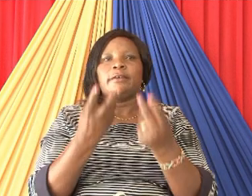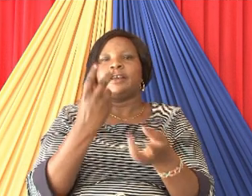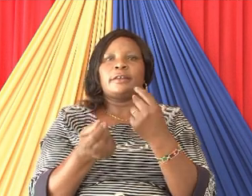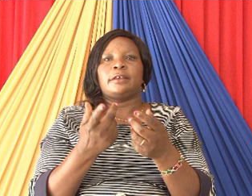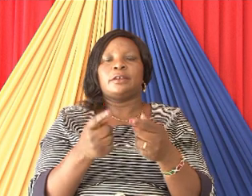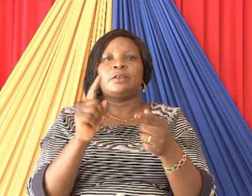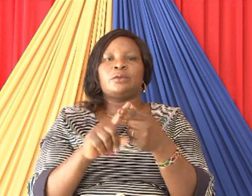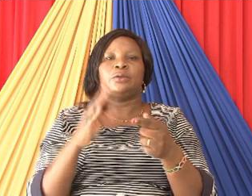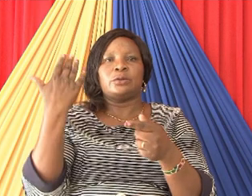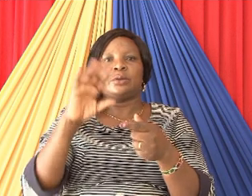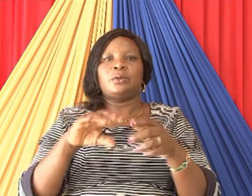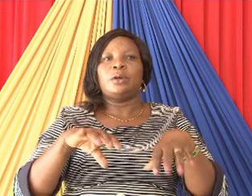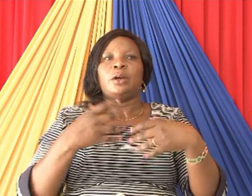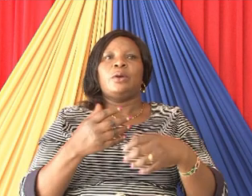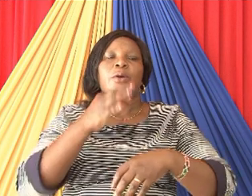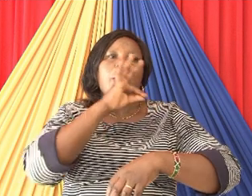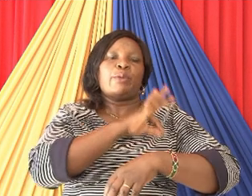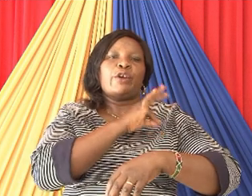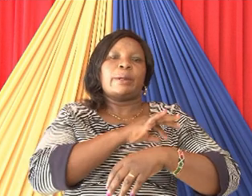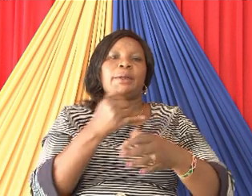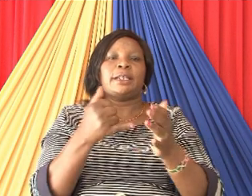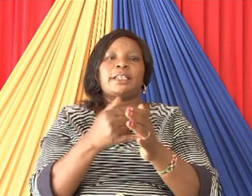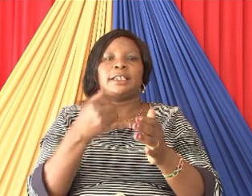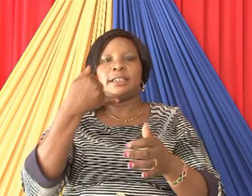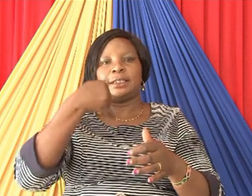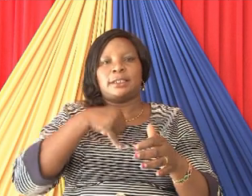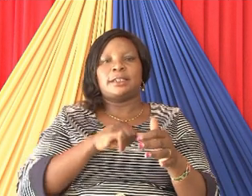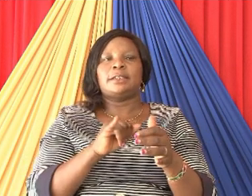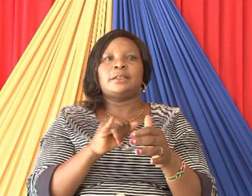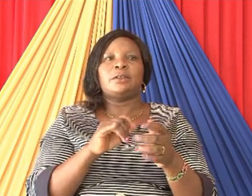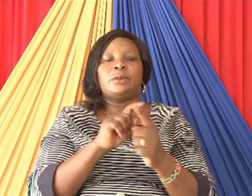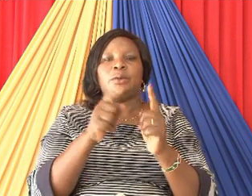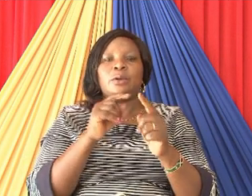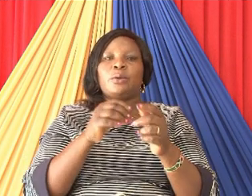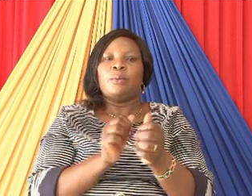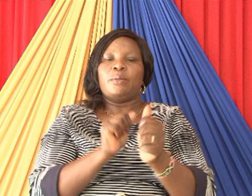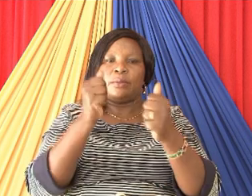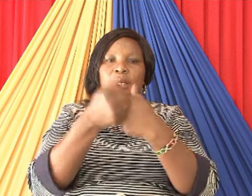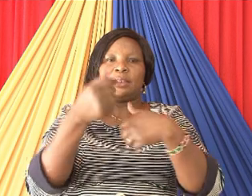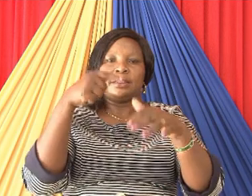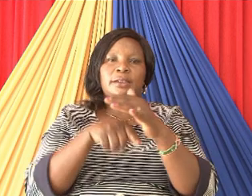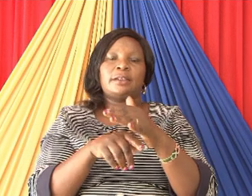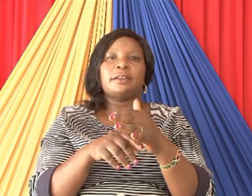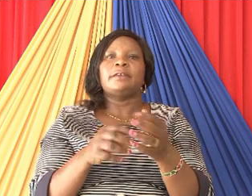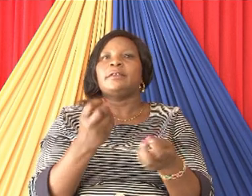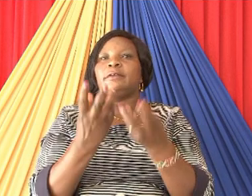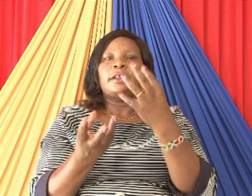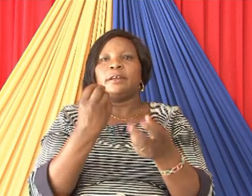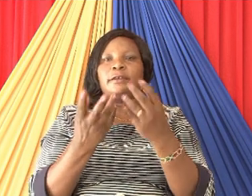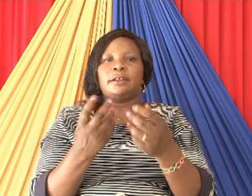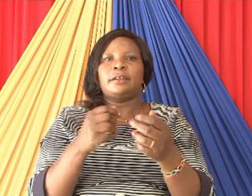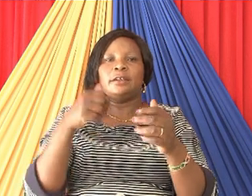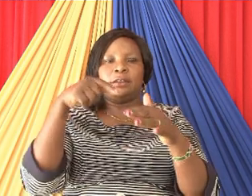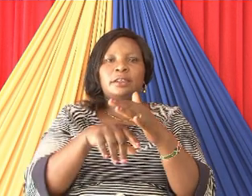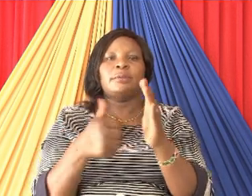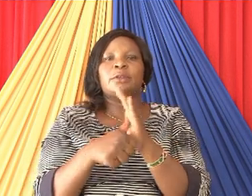yake. Sisi tunajulikana thamani yetu wakati tunapopitia katika moto, wakati tunapopitia katika majaribu.